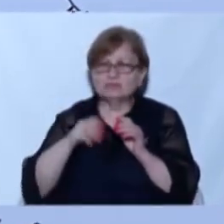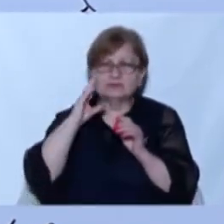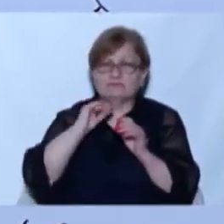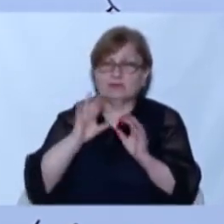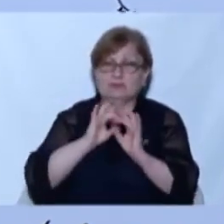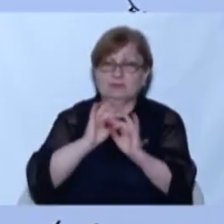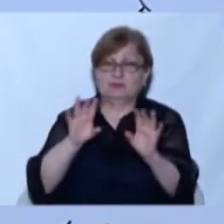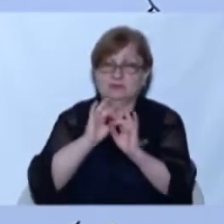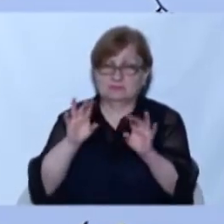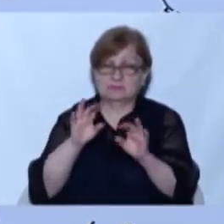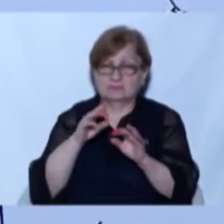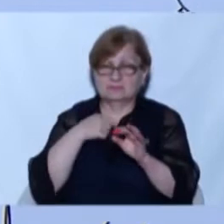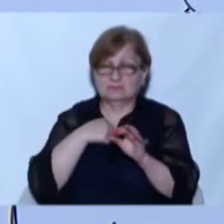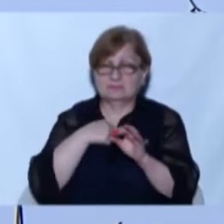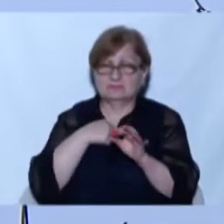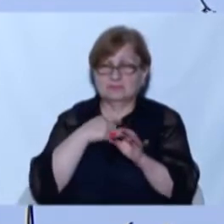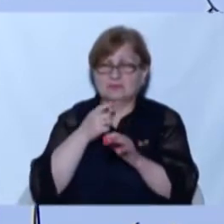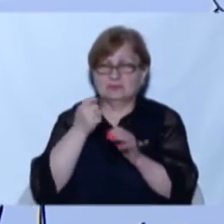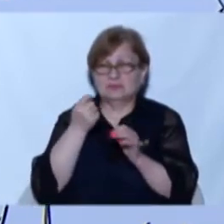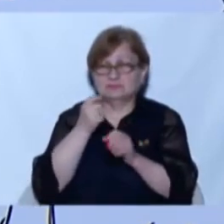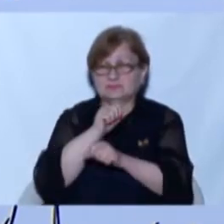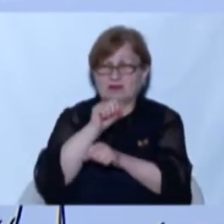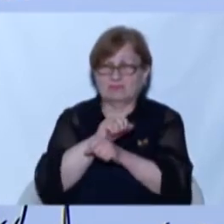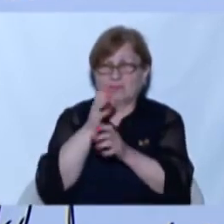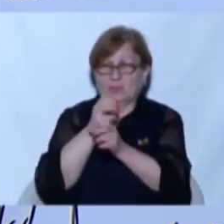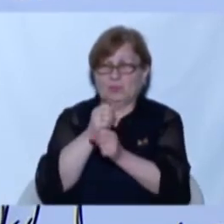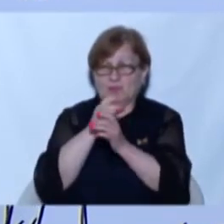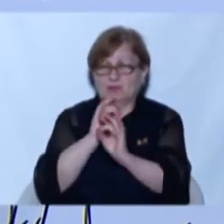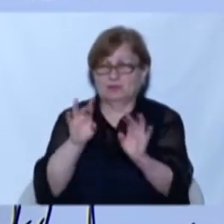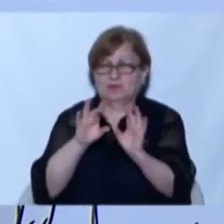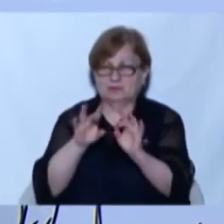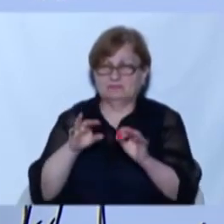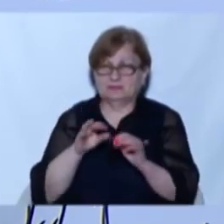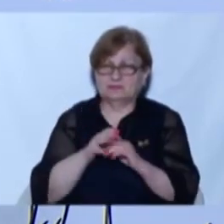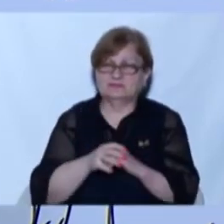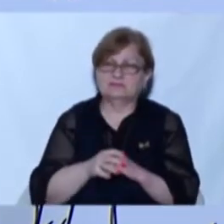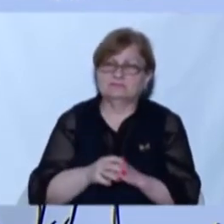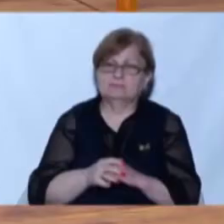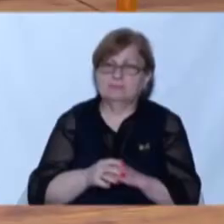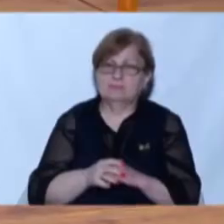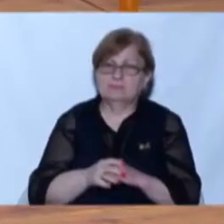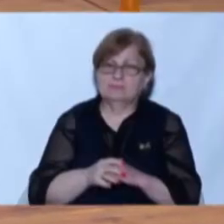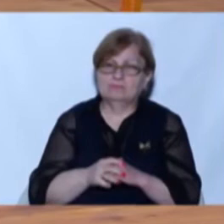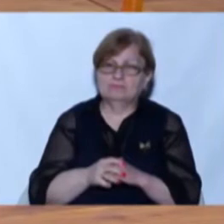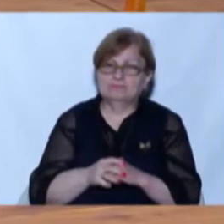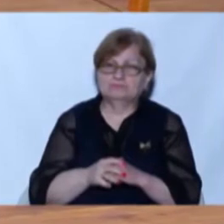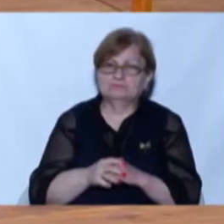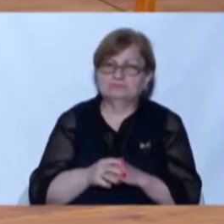ეპიზოდის წაკითხვას და ამიტომ შევჩერდები ხოლმე და განსაკუთრებით მნიშვნელოვან ფრაზებს წავიკითხავ.